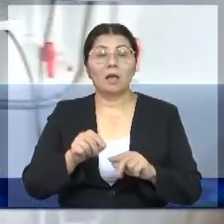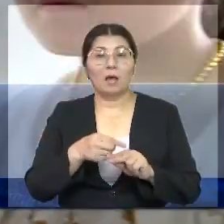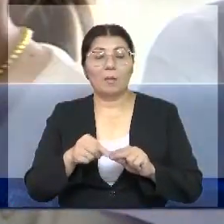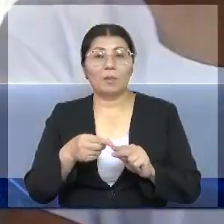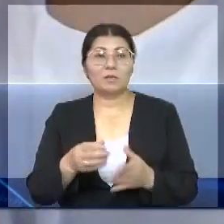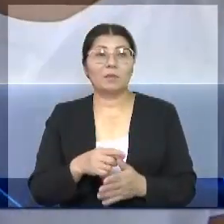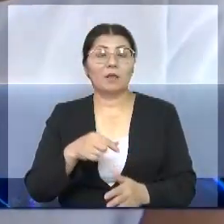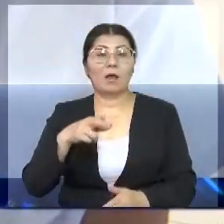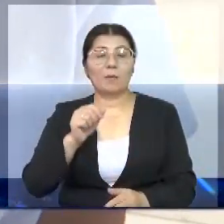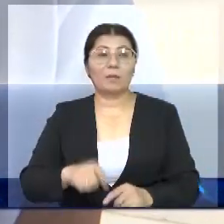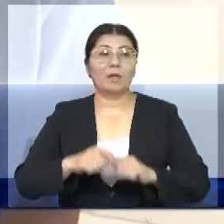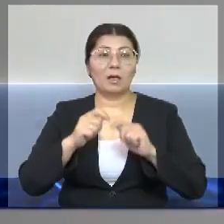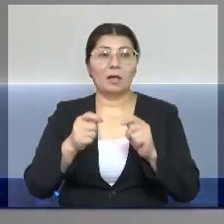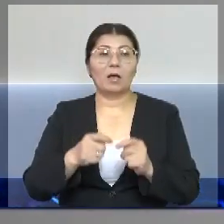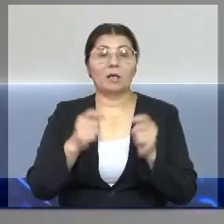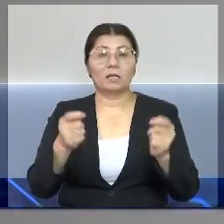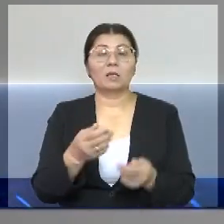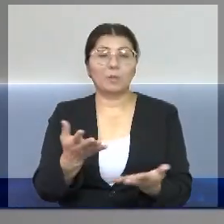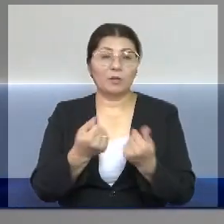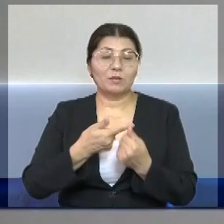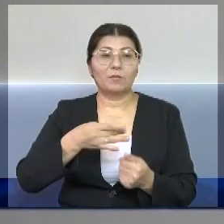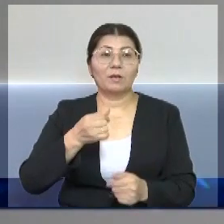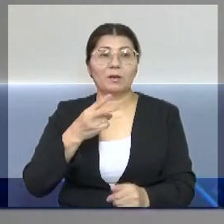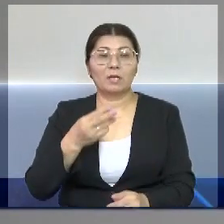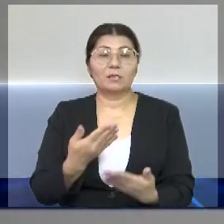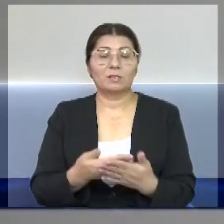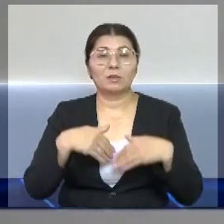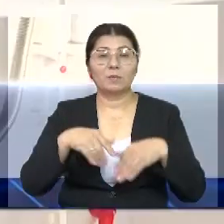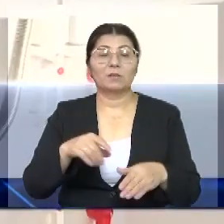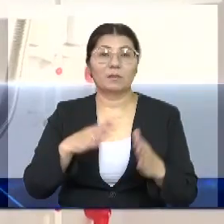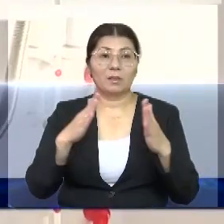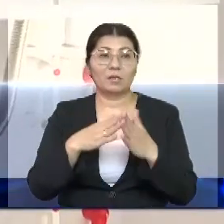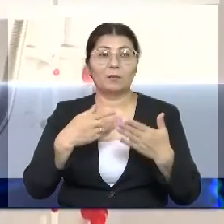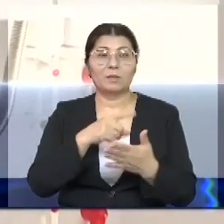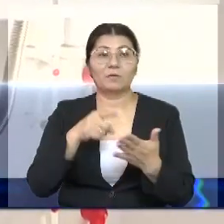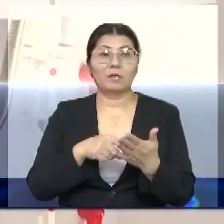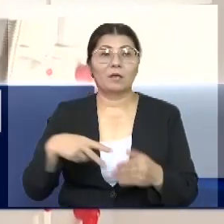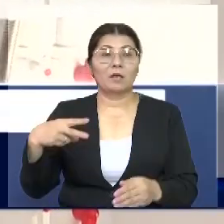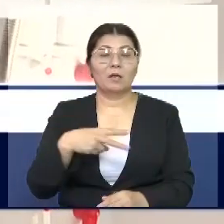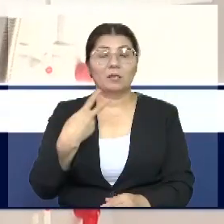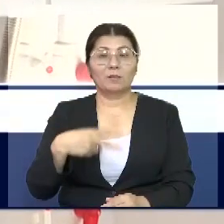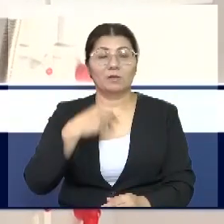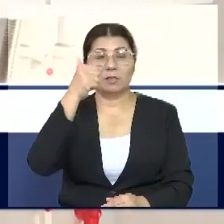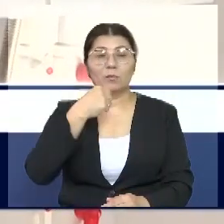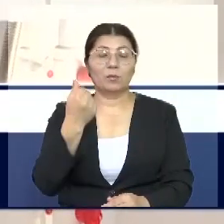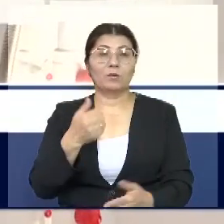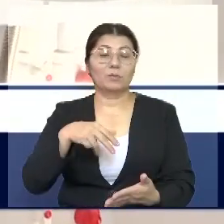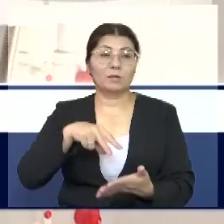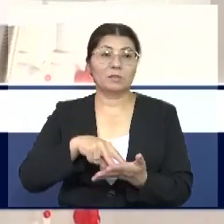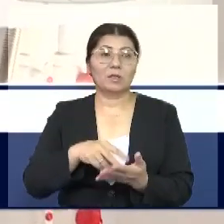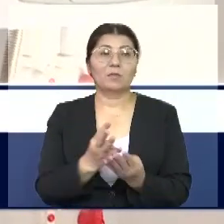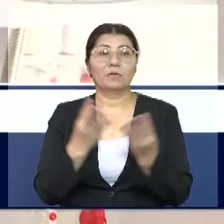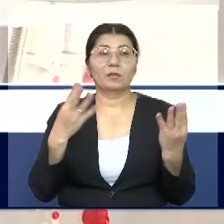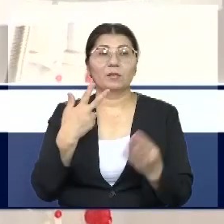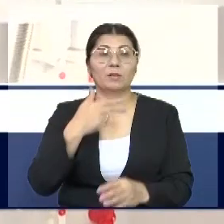Хабдинка открыла, получив безвозмездный грант, а теперь решился и жилищный вопрос. С 2020 года встала в очередь. Вот в